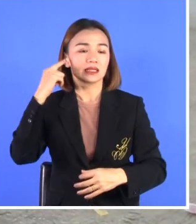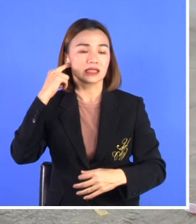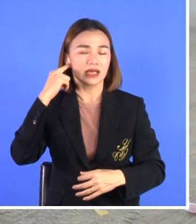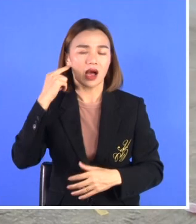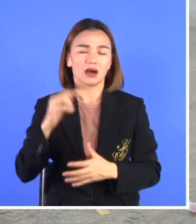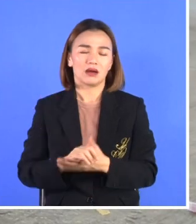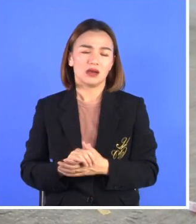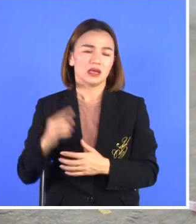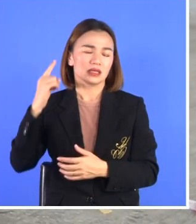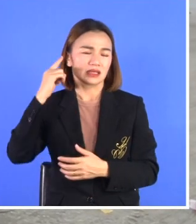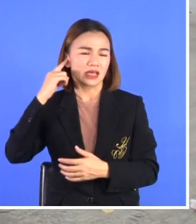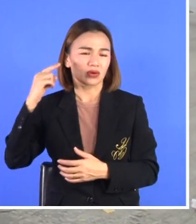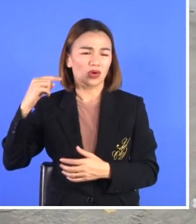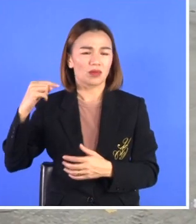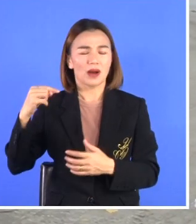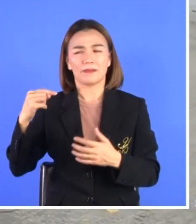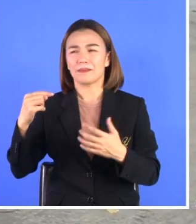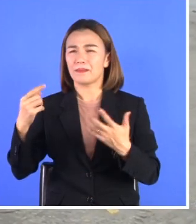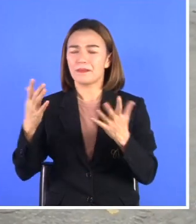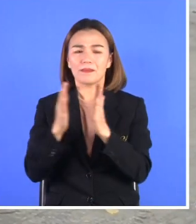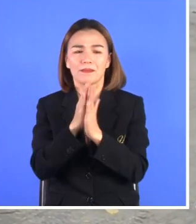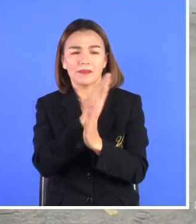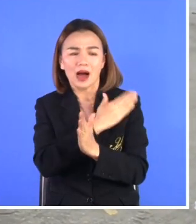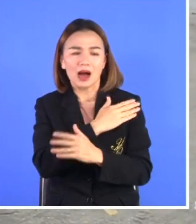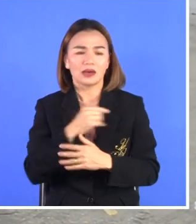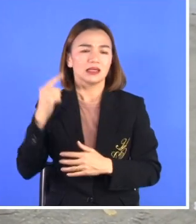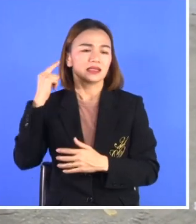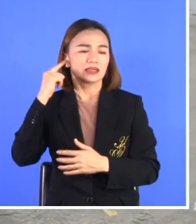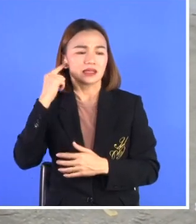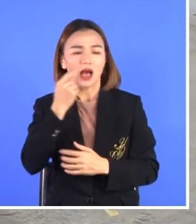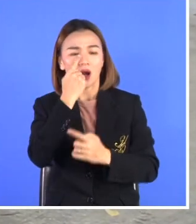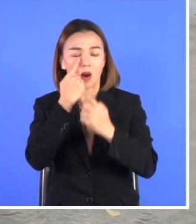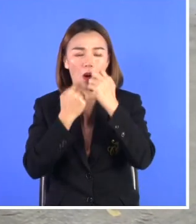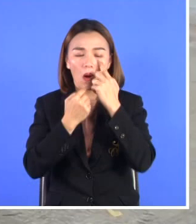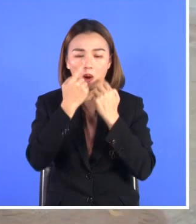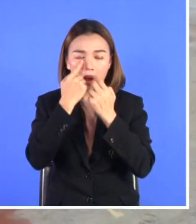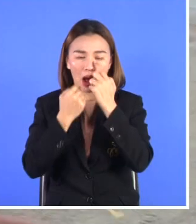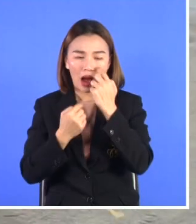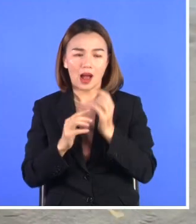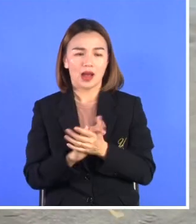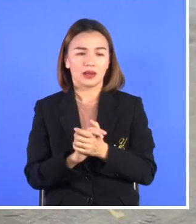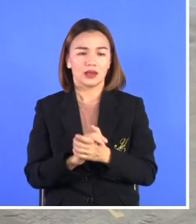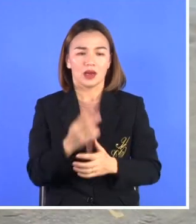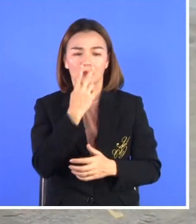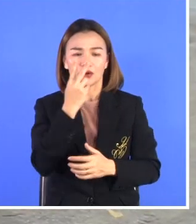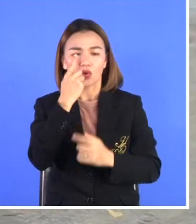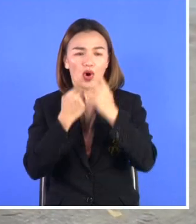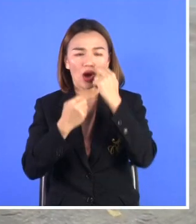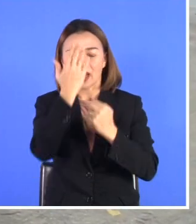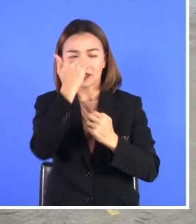ะธรรมหยังหาลางเทื่อก็มีเสียงสะอื้นขึ้นให้ขึ้นโยมว่าเอาคือให้ไปเบิ่งแล้วน้ําตาบ่มีเด้แต่ว่าหังสะ